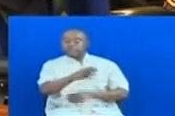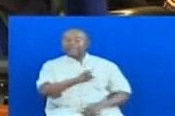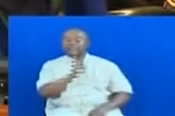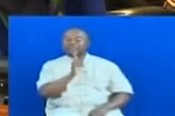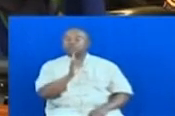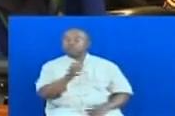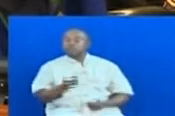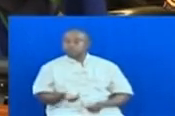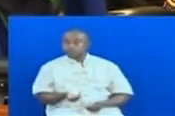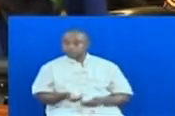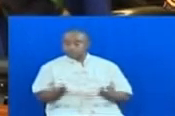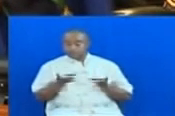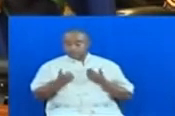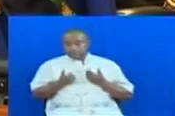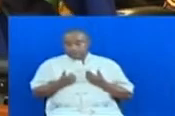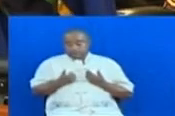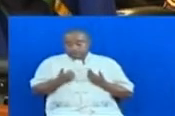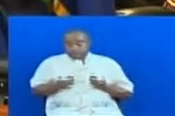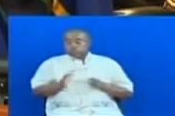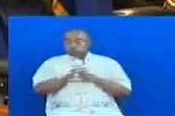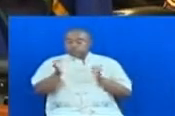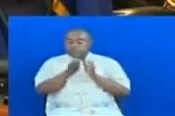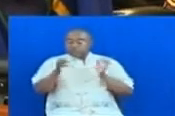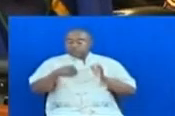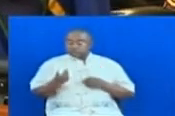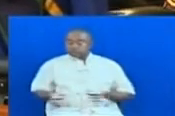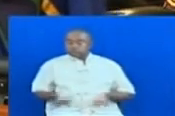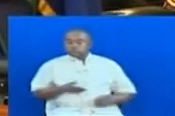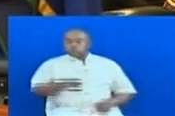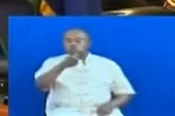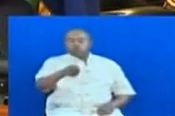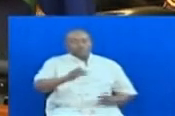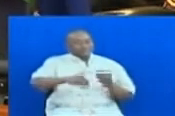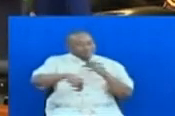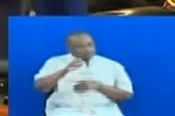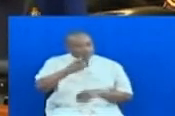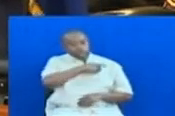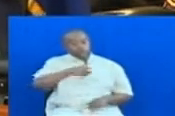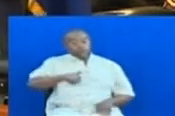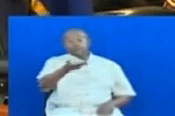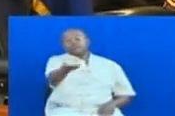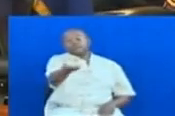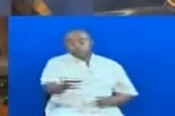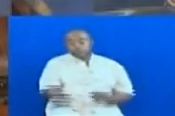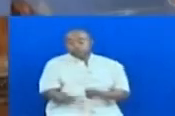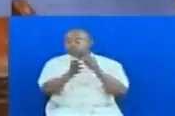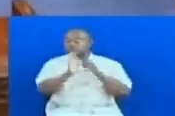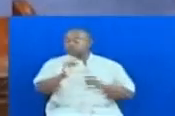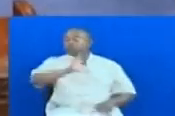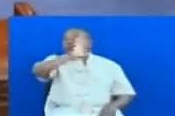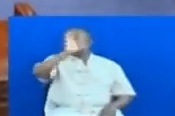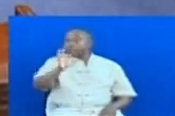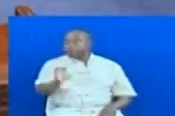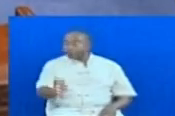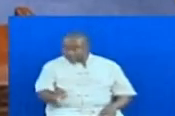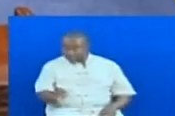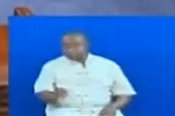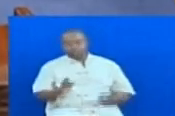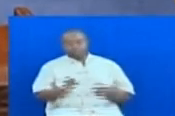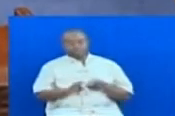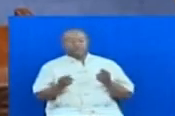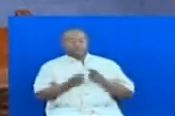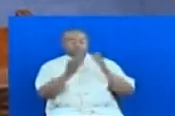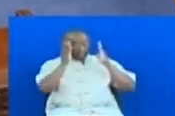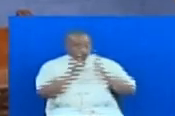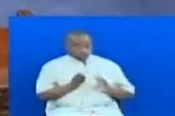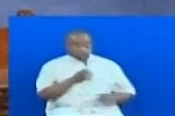chini yake, basi na yeye tuchukue fursa hii kumpongeza sana sana na wasaidizi wake wote, Mheshimiwa Jafo na